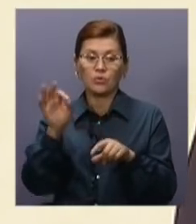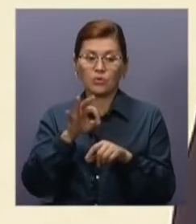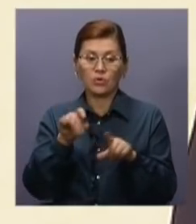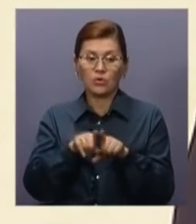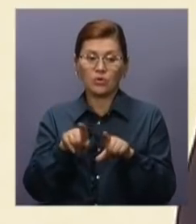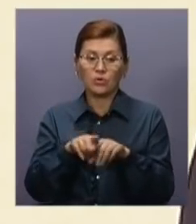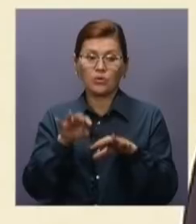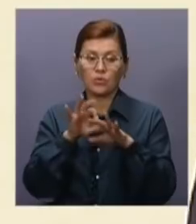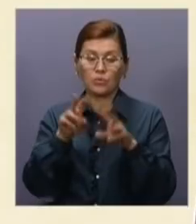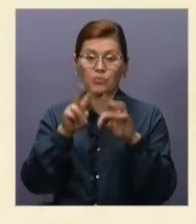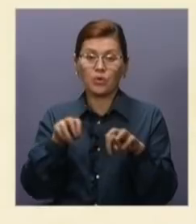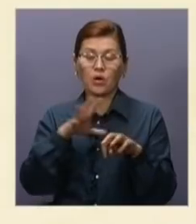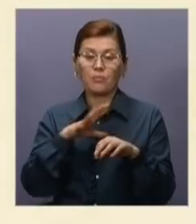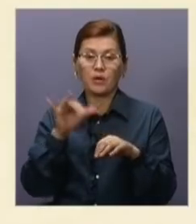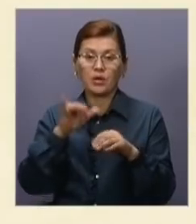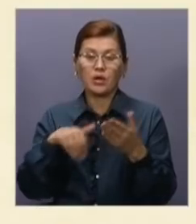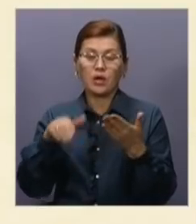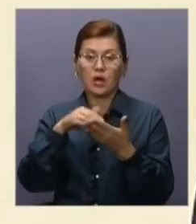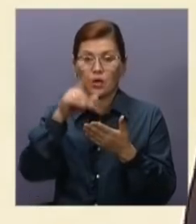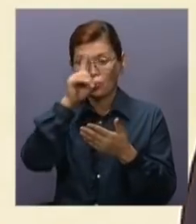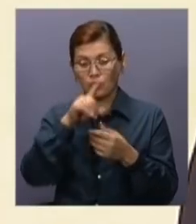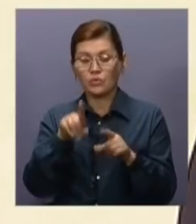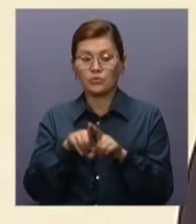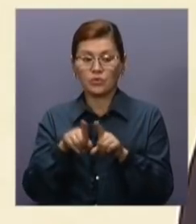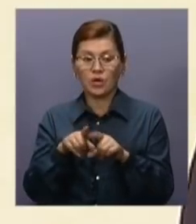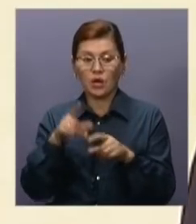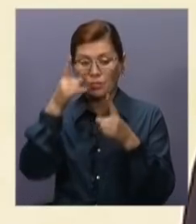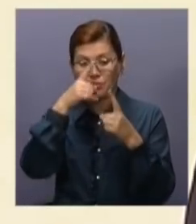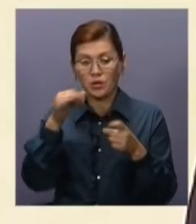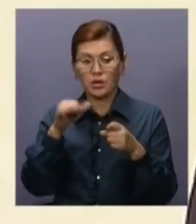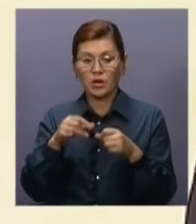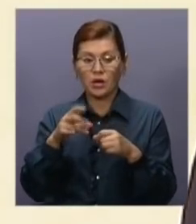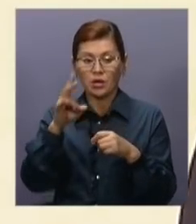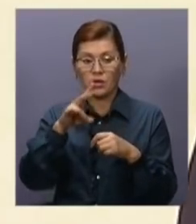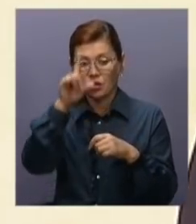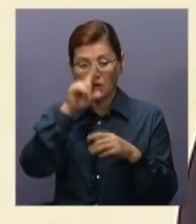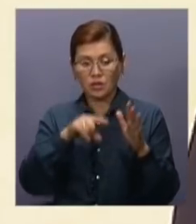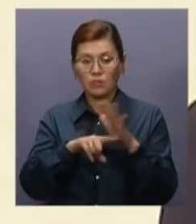өктемдік жүргізді. Ай қорытындысы бойынша деректер қазанның басында